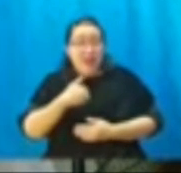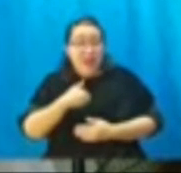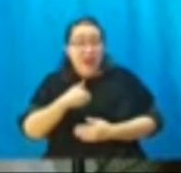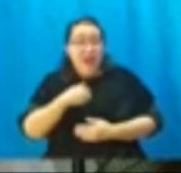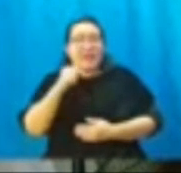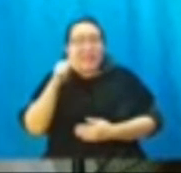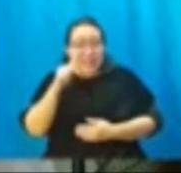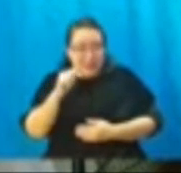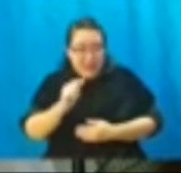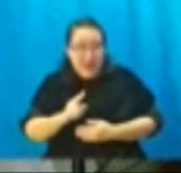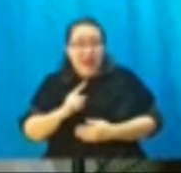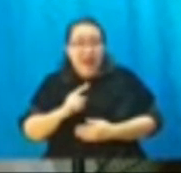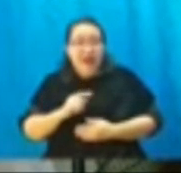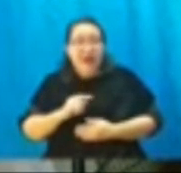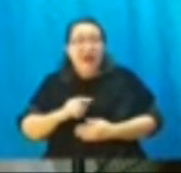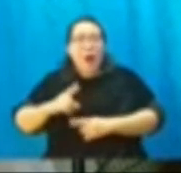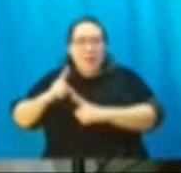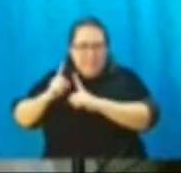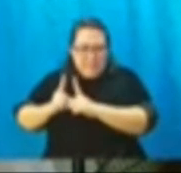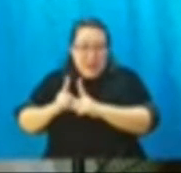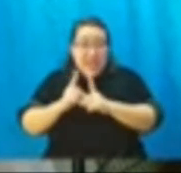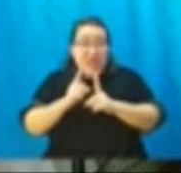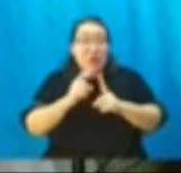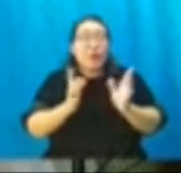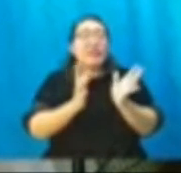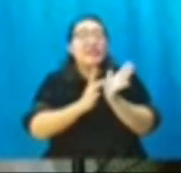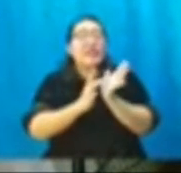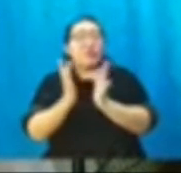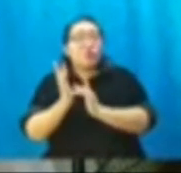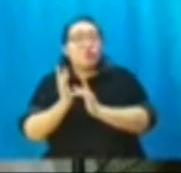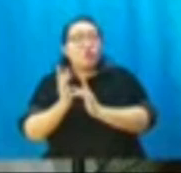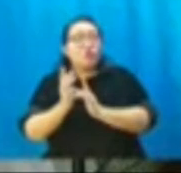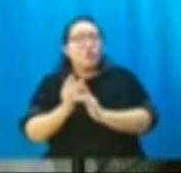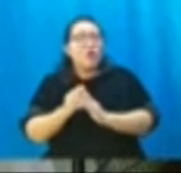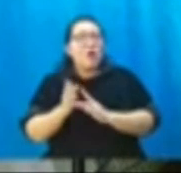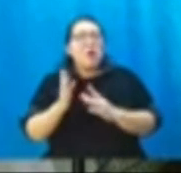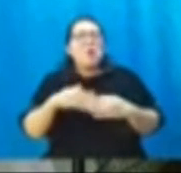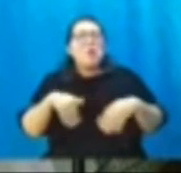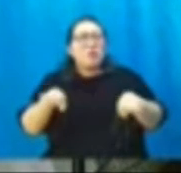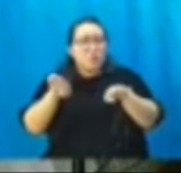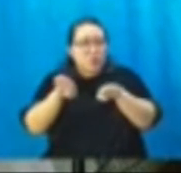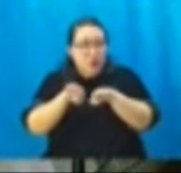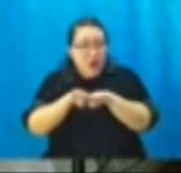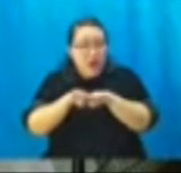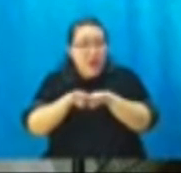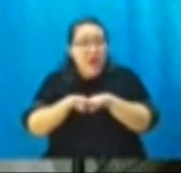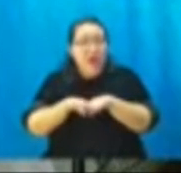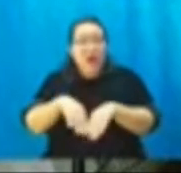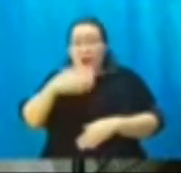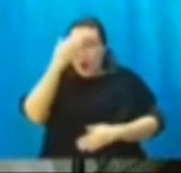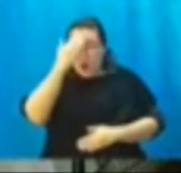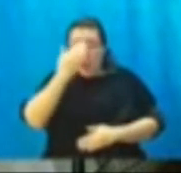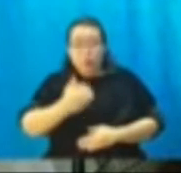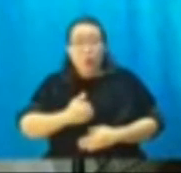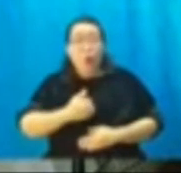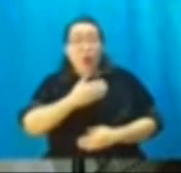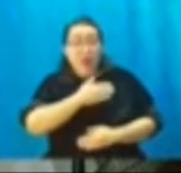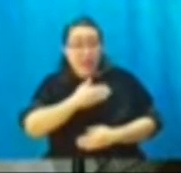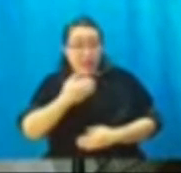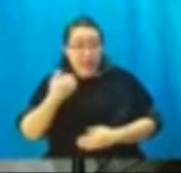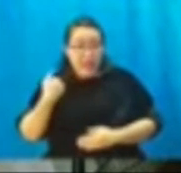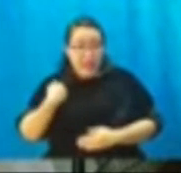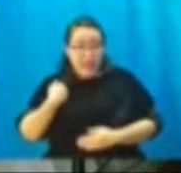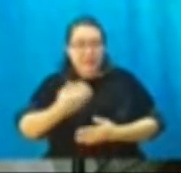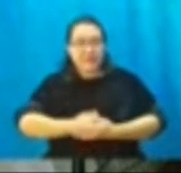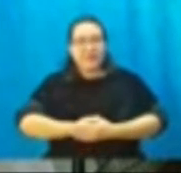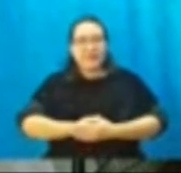mengikuti Yesus Kristus sebagai orang Katolik Hai puji tuhan memang